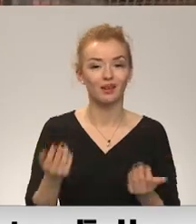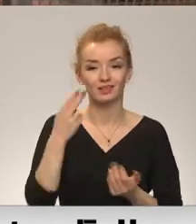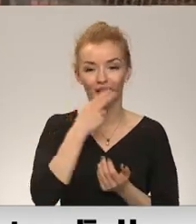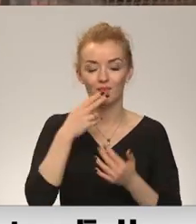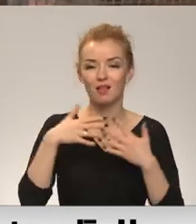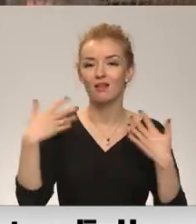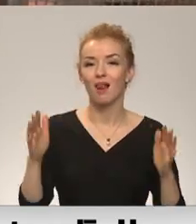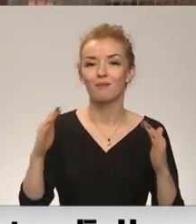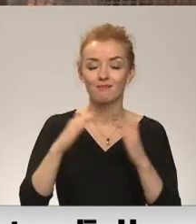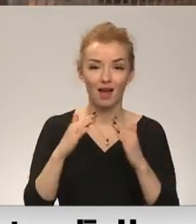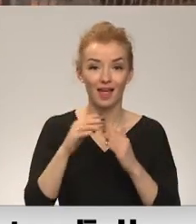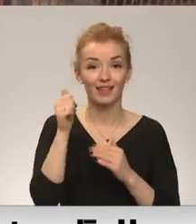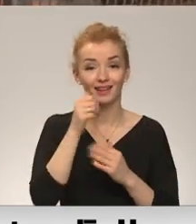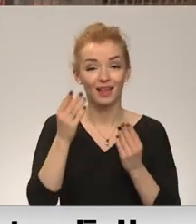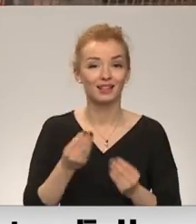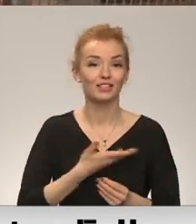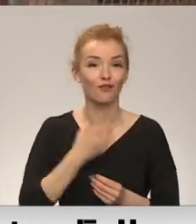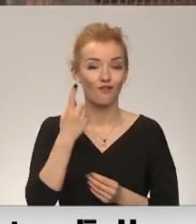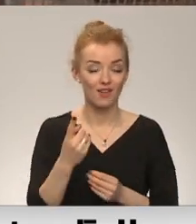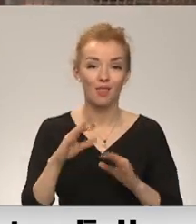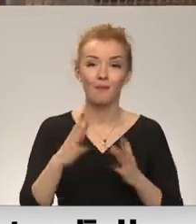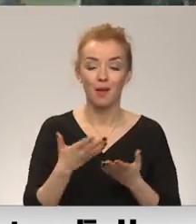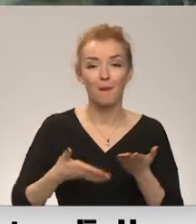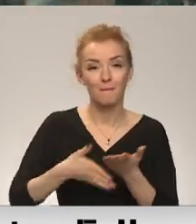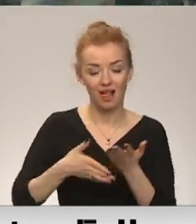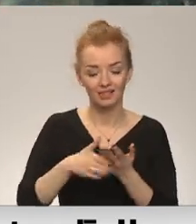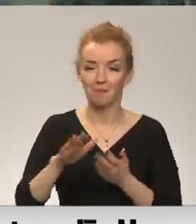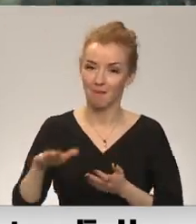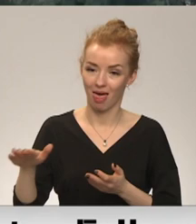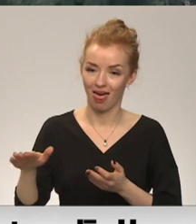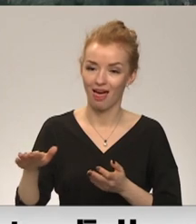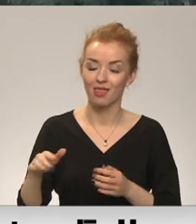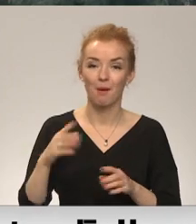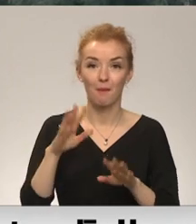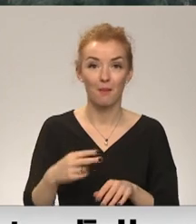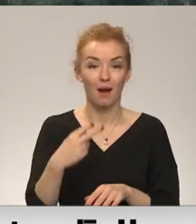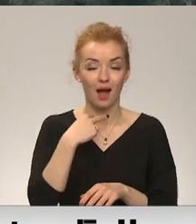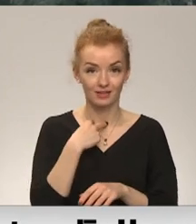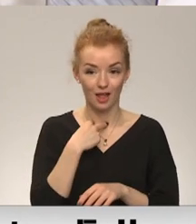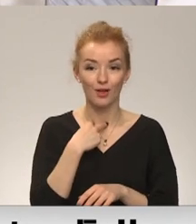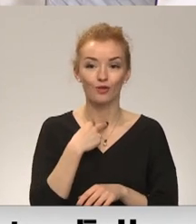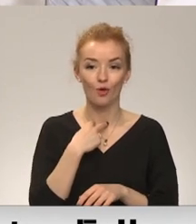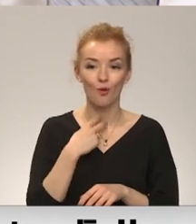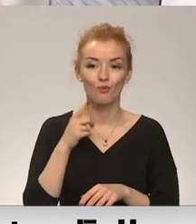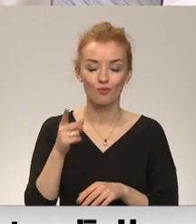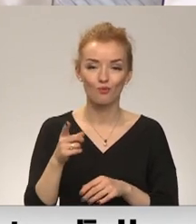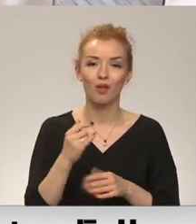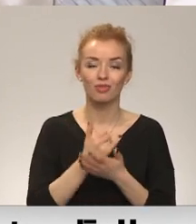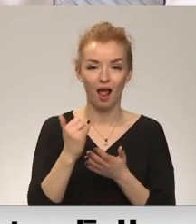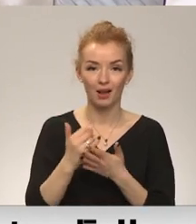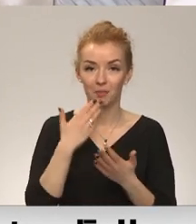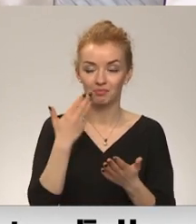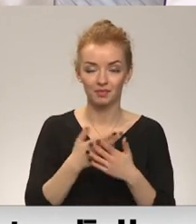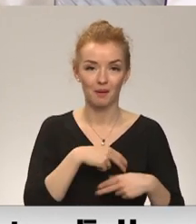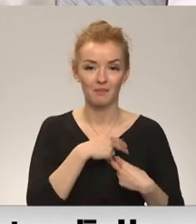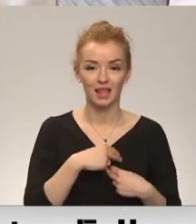lielajā mājā ikdienā dzīvo viena, bet palīdzēt cenšoties bērni. Šoreiz par pārsteigumu saimniecei malkas taukā pieteikusies